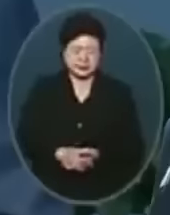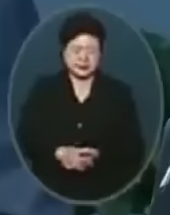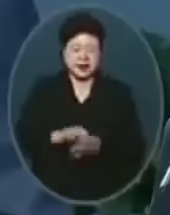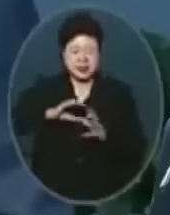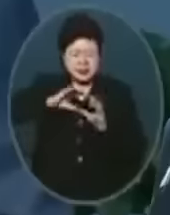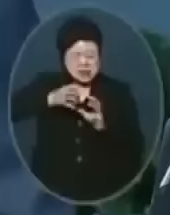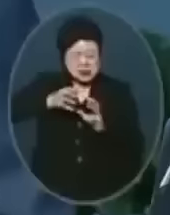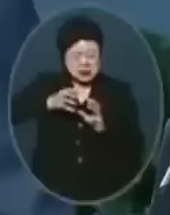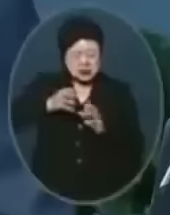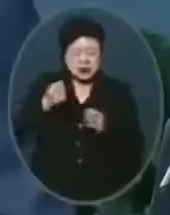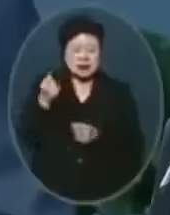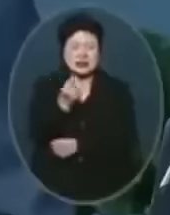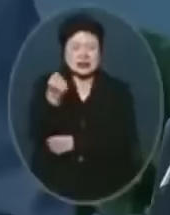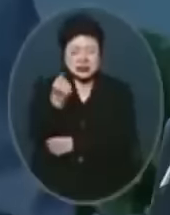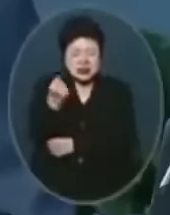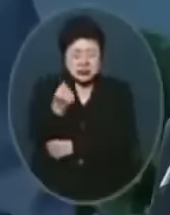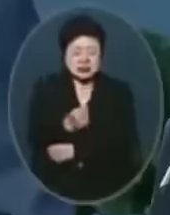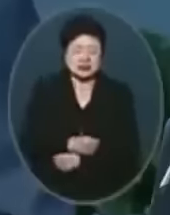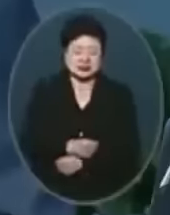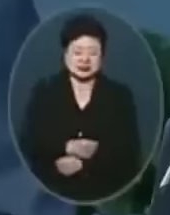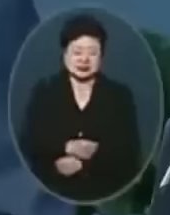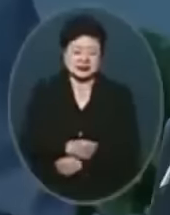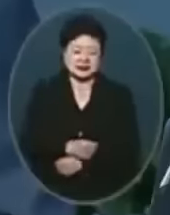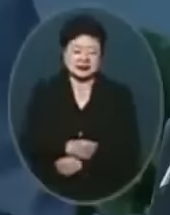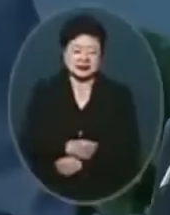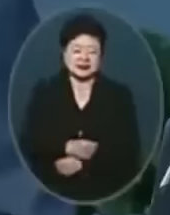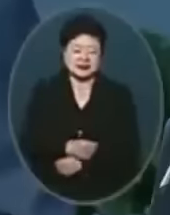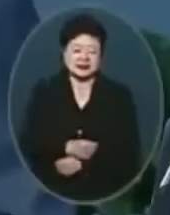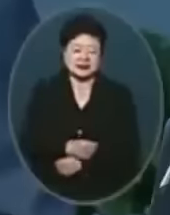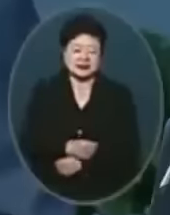지구를 뒤에 흔드는